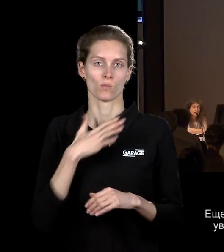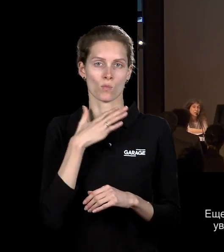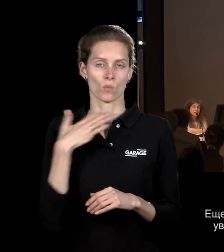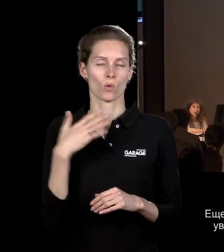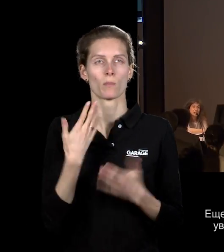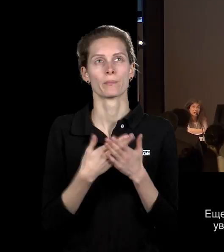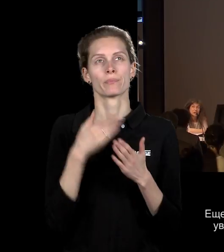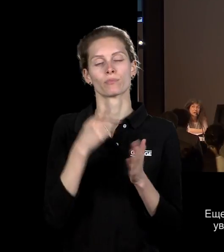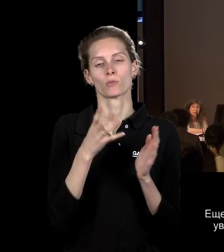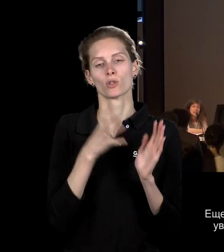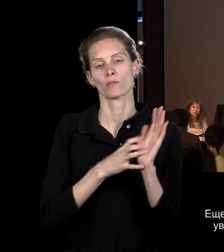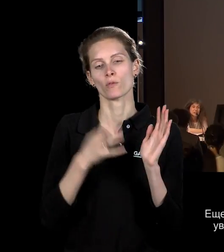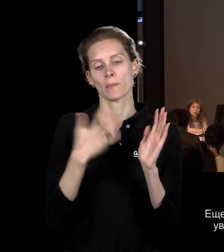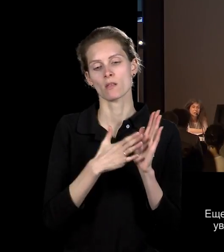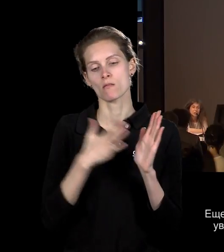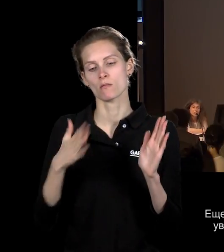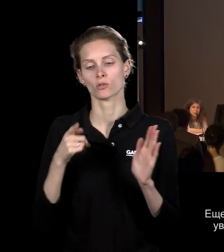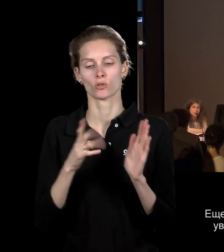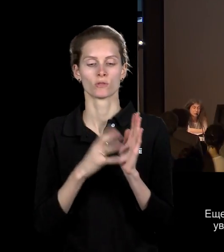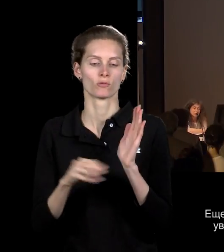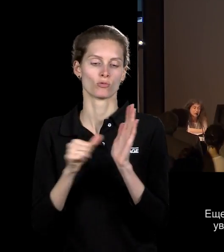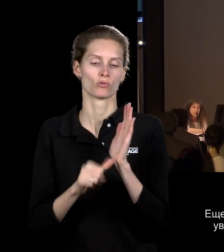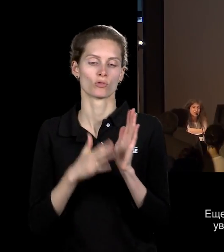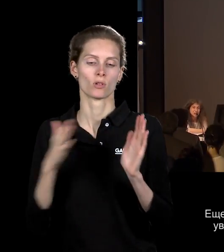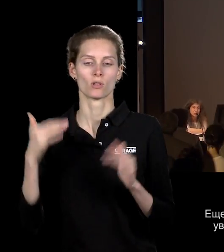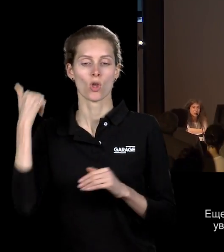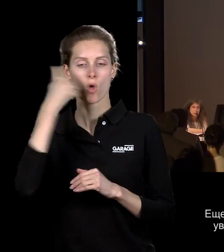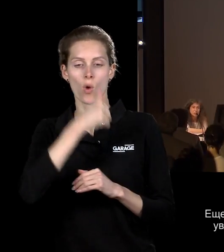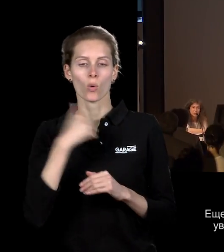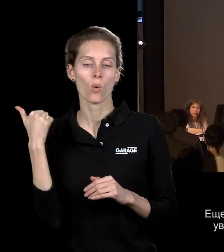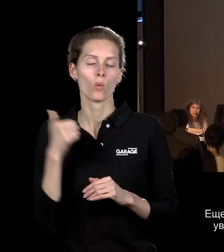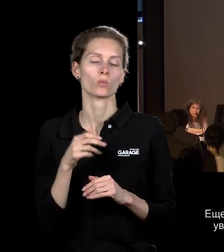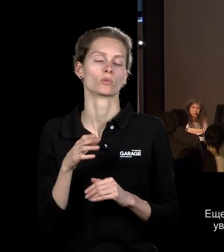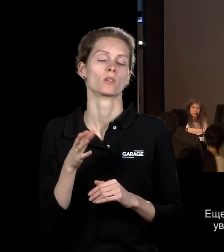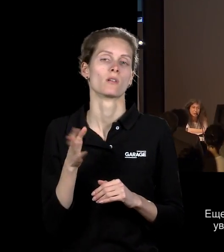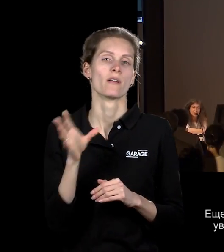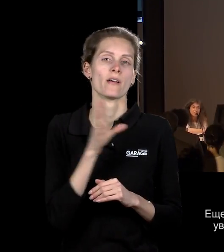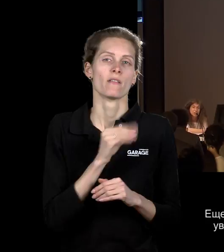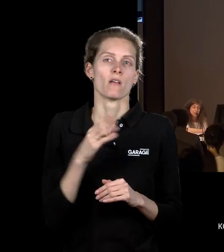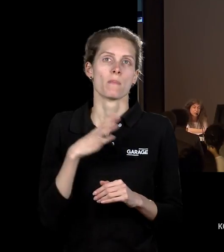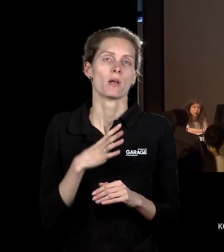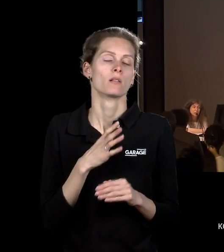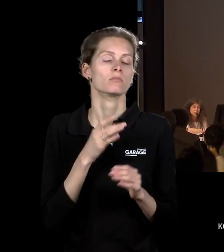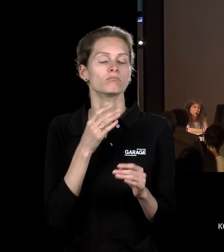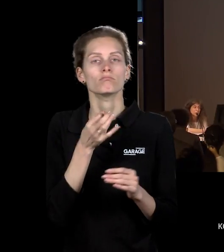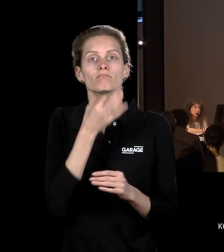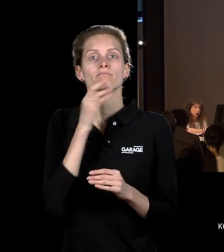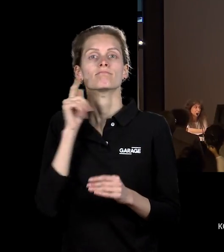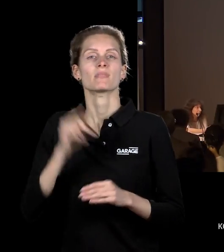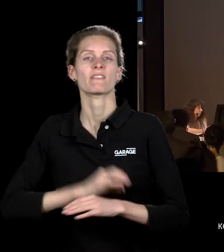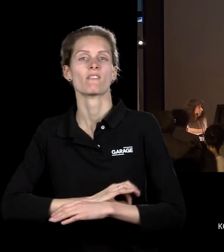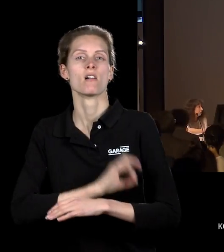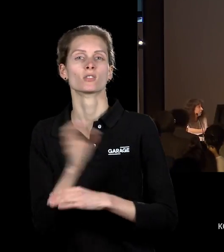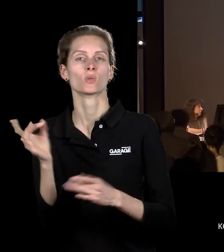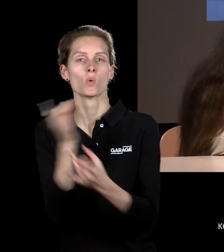когда американские интеллектуалы увлекались дзен-буддизмом, увлекались и восточными религиями, создало вот тот